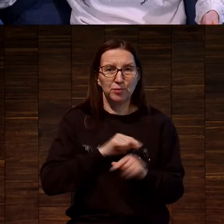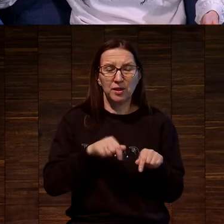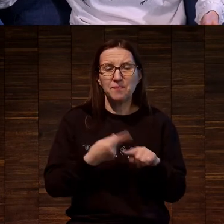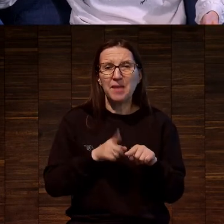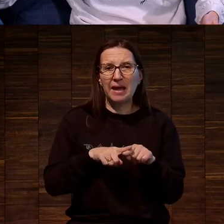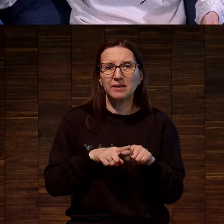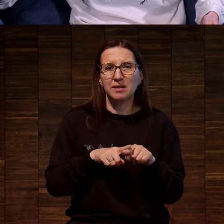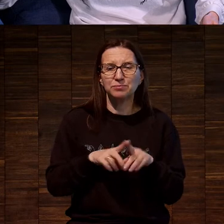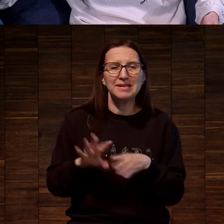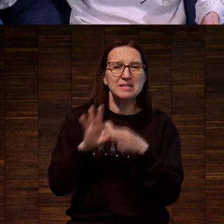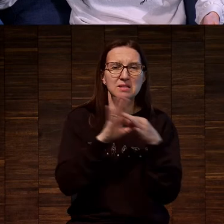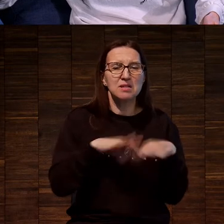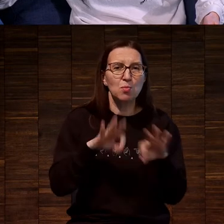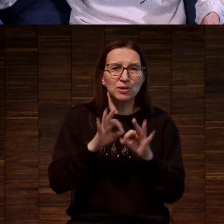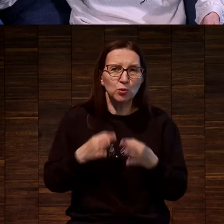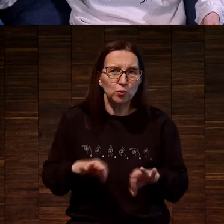конечно,